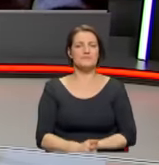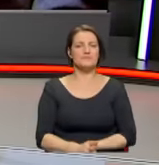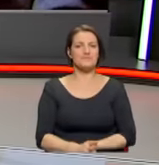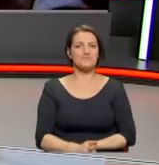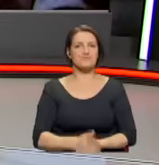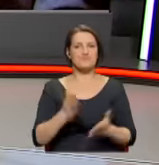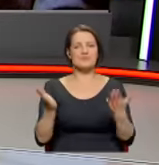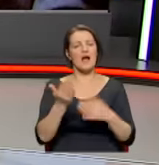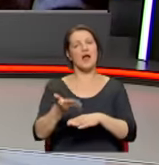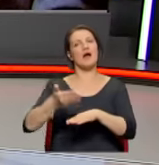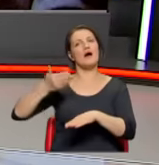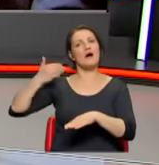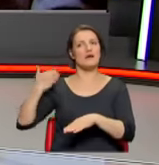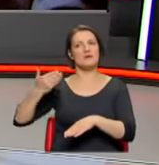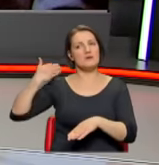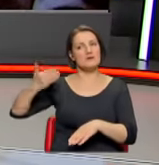Daha da geri gidelim.